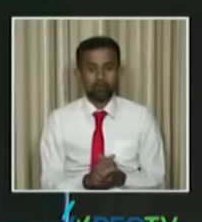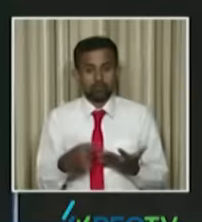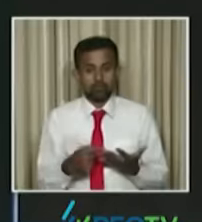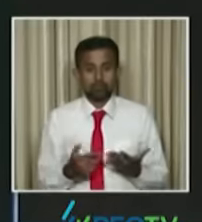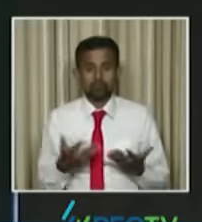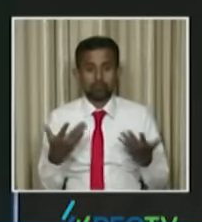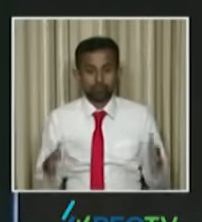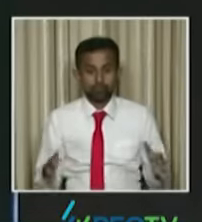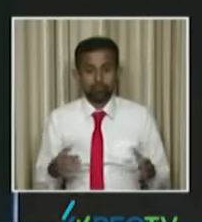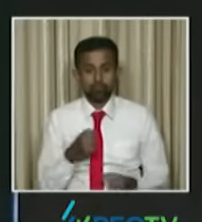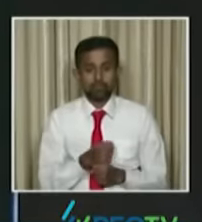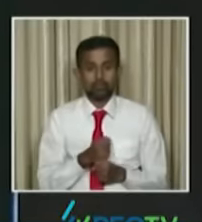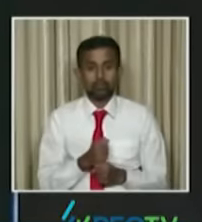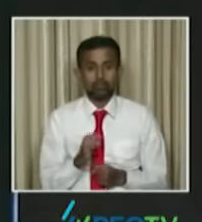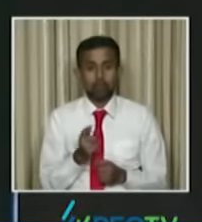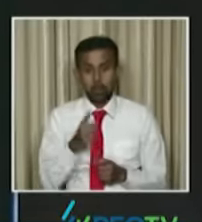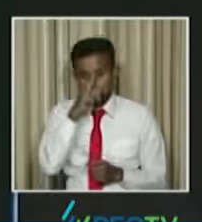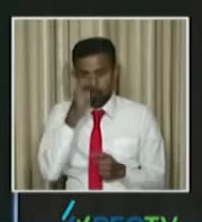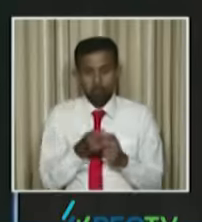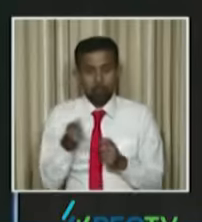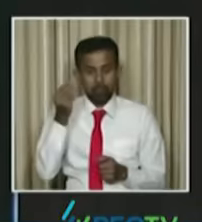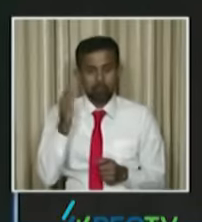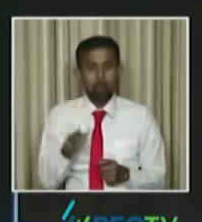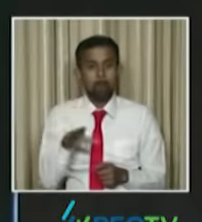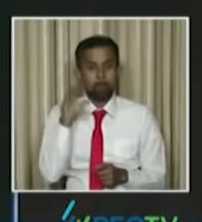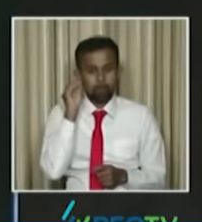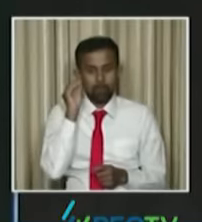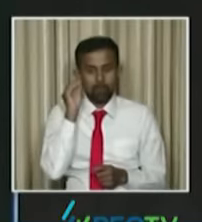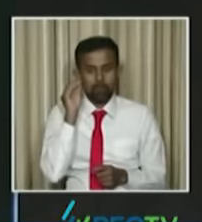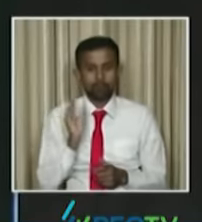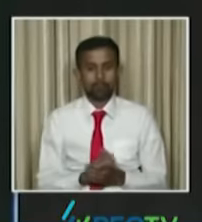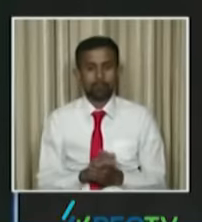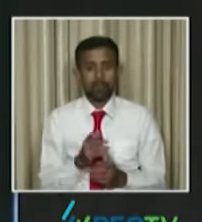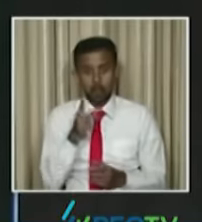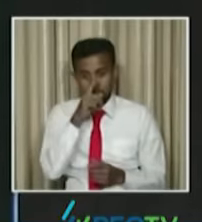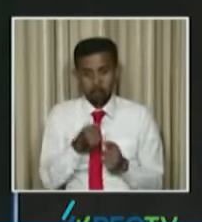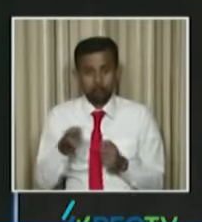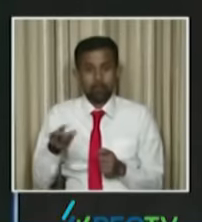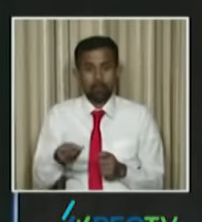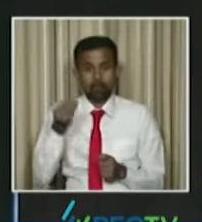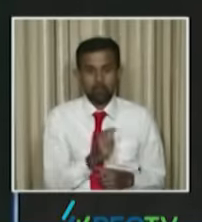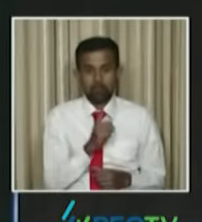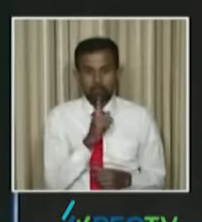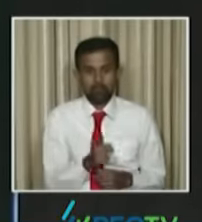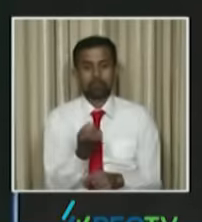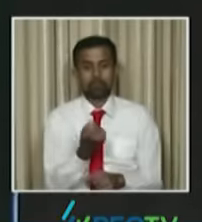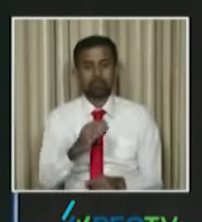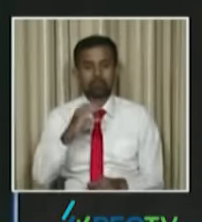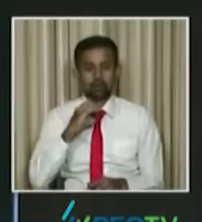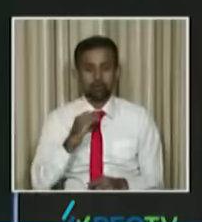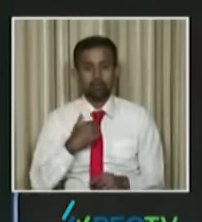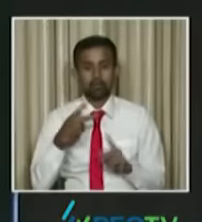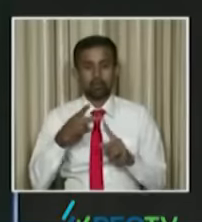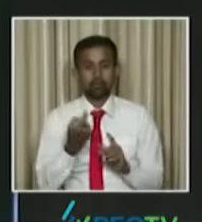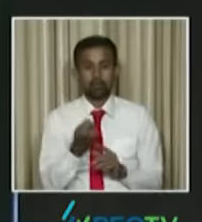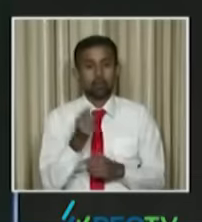පත් වෙනවා. රාජ්‍ය සේවයට පඩි වැඩි වෙන්න ඕනේ, අපි ඒක පිළිගන්නවා. නුත් පඩි වැඩි වෙනවයි කියලා වැඩි කරන්න සල්ලි නැත්තම් බෑනේ. IMF දෙවෙනි